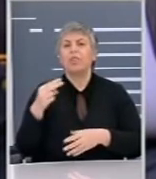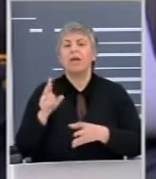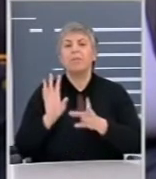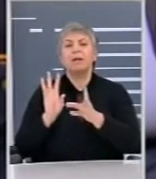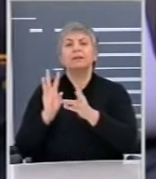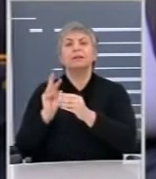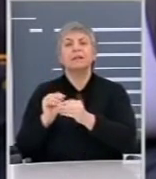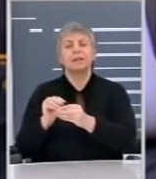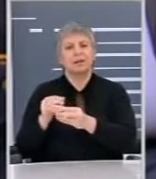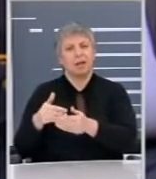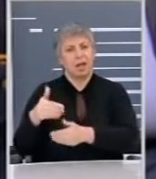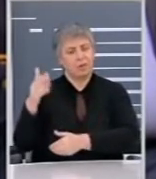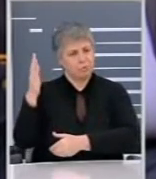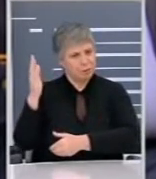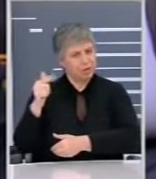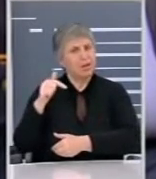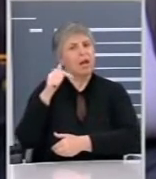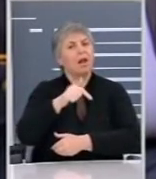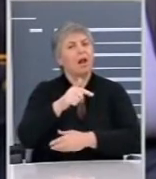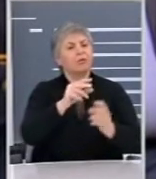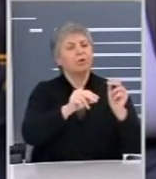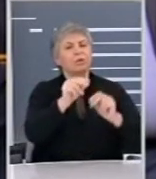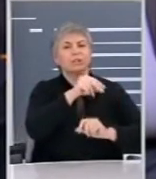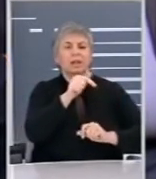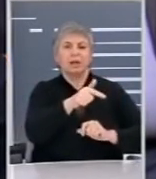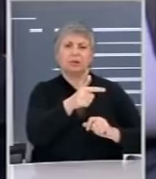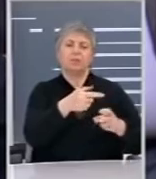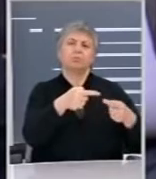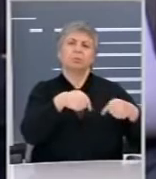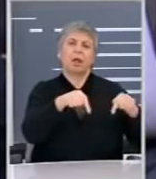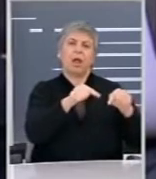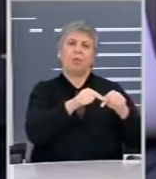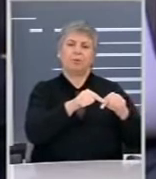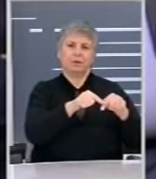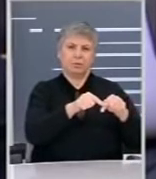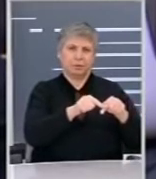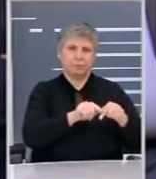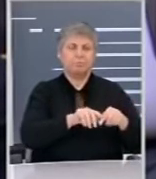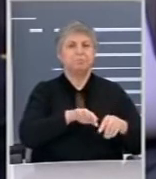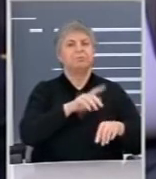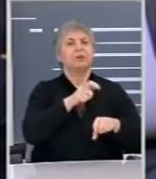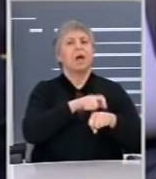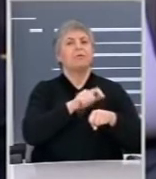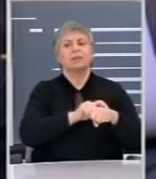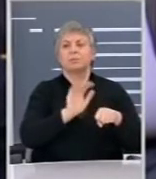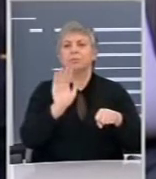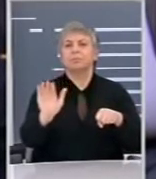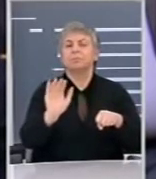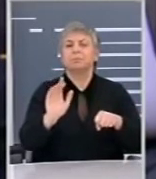αναδεικνύεται στη συνεδρία της Εξεταστικής Επιτροπής κατά την εξέταση του Διευθύνοντα Συμβούλου της Τράπεζας Πειραιός